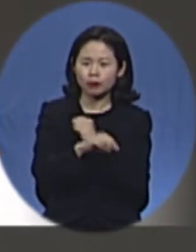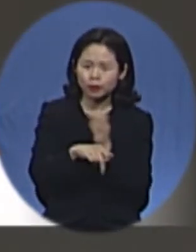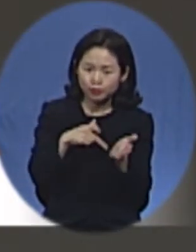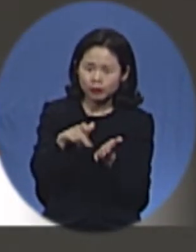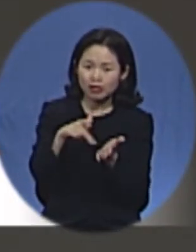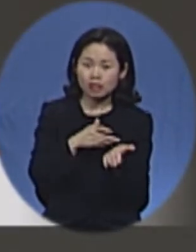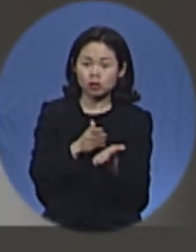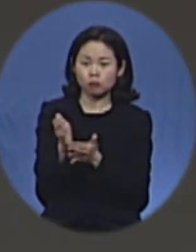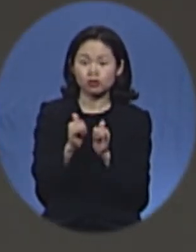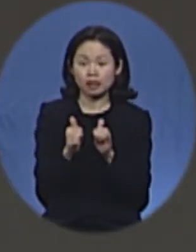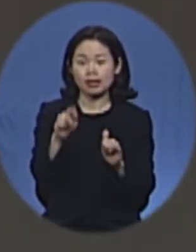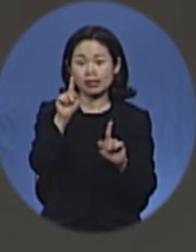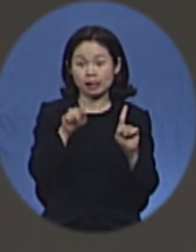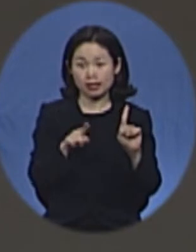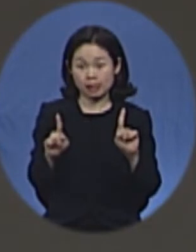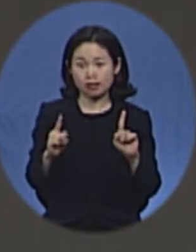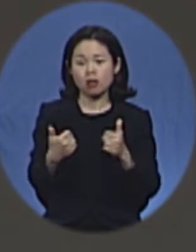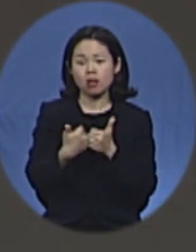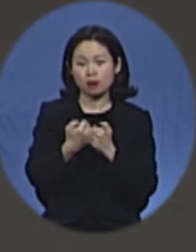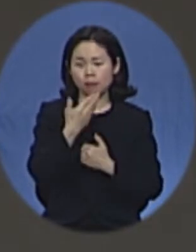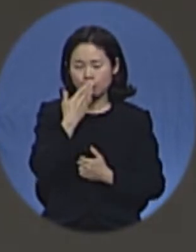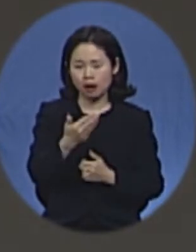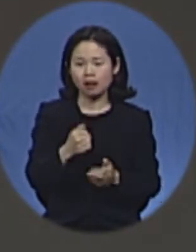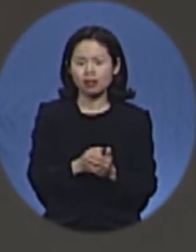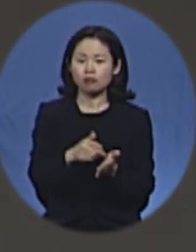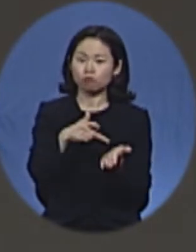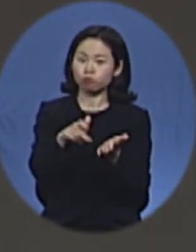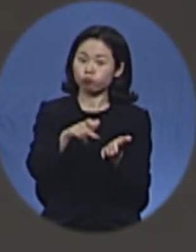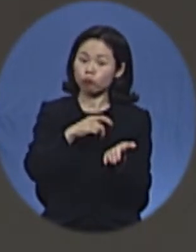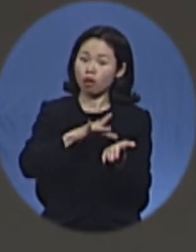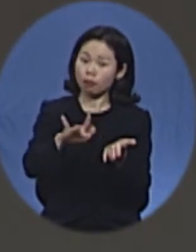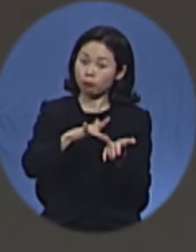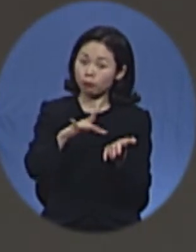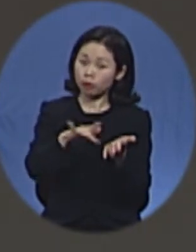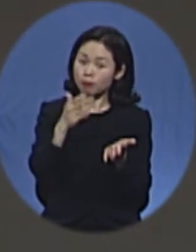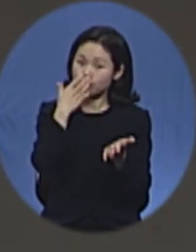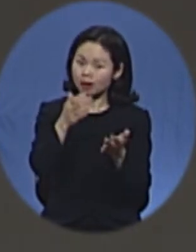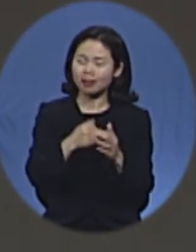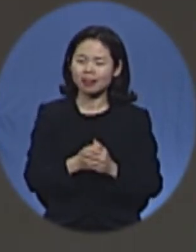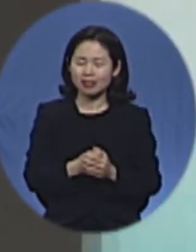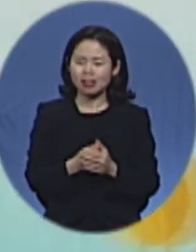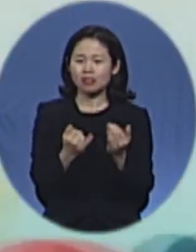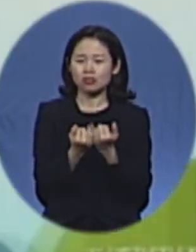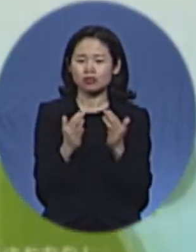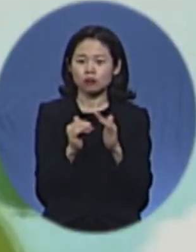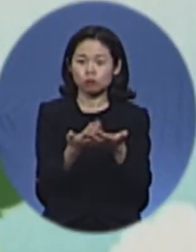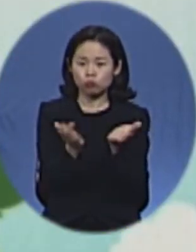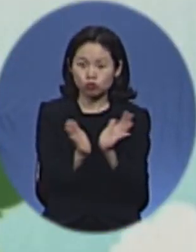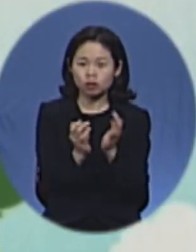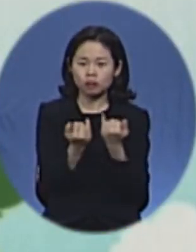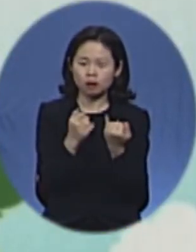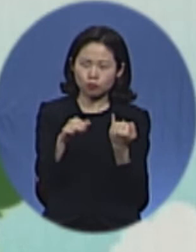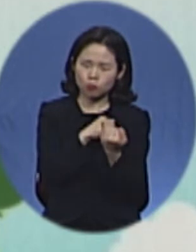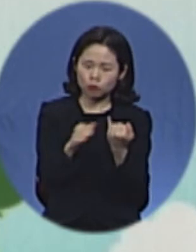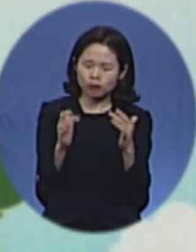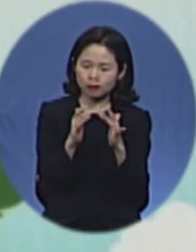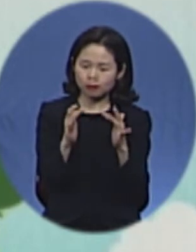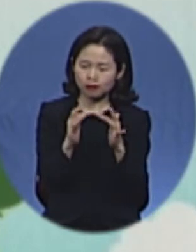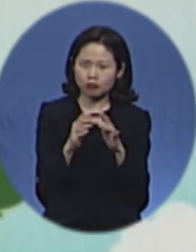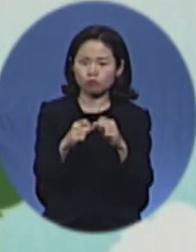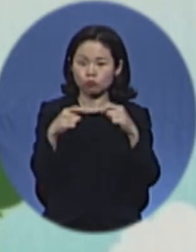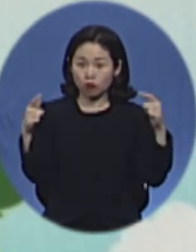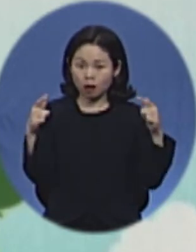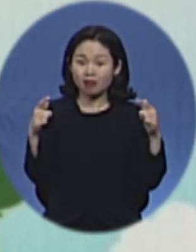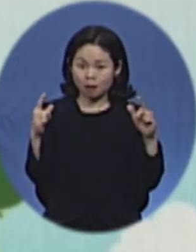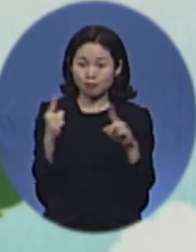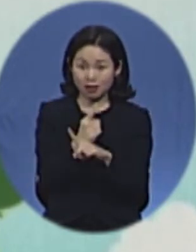전문 상담원과 1대1로 가능하며 모바일로도 이용할 수 있습니다. 여가부는 여성폭력 사이버 상담 확대 개편을